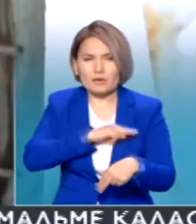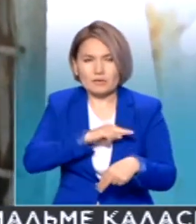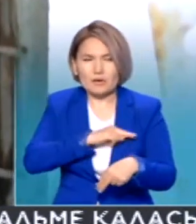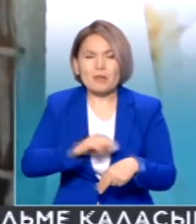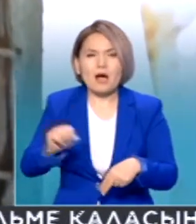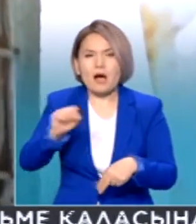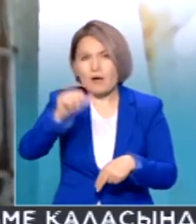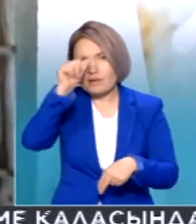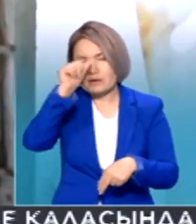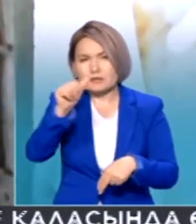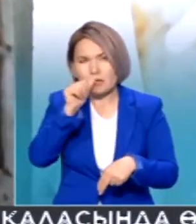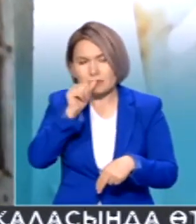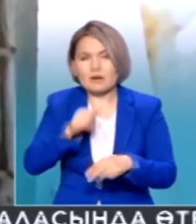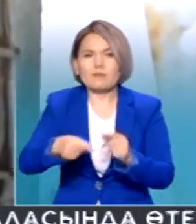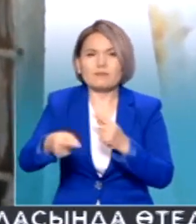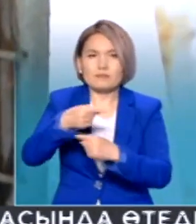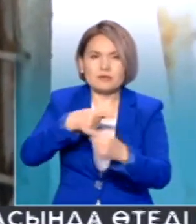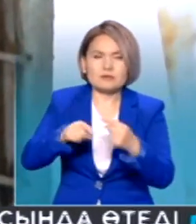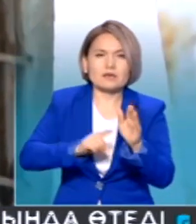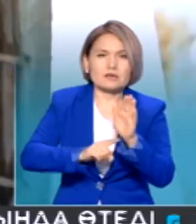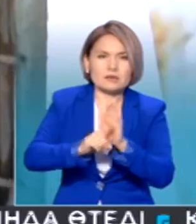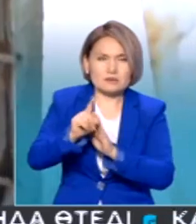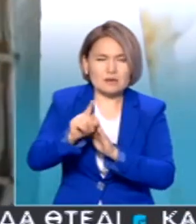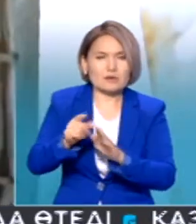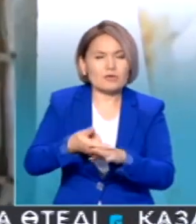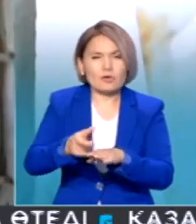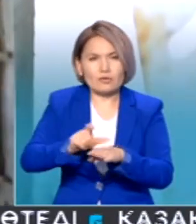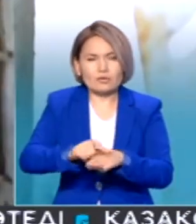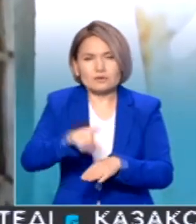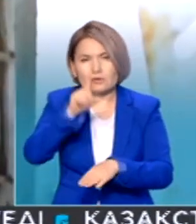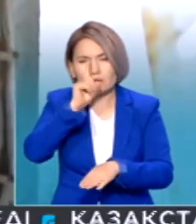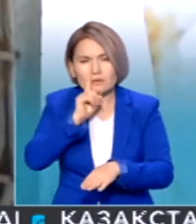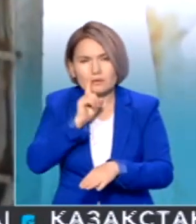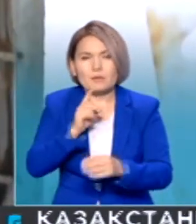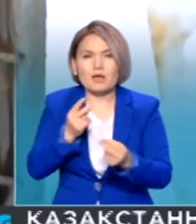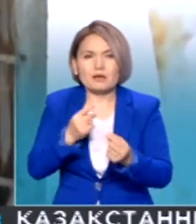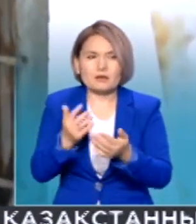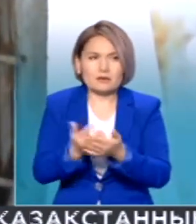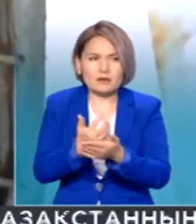Ауғыштен бастап жүреді ғой қатты. Сентябрь. Салқынбыз.